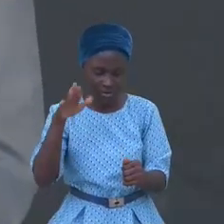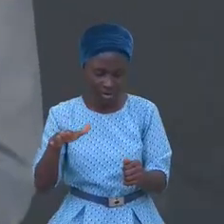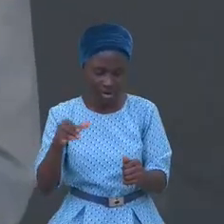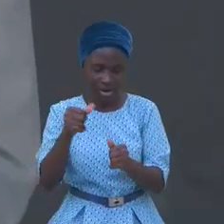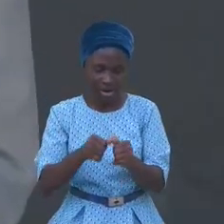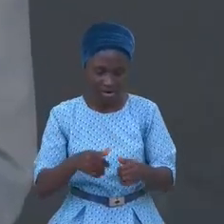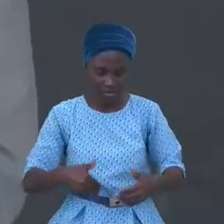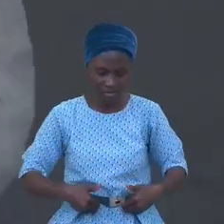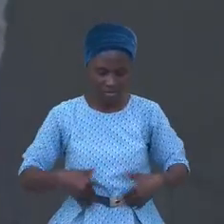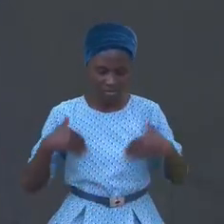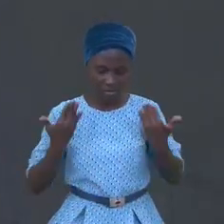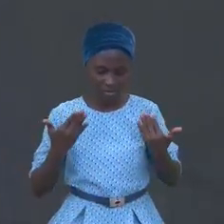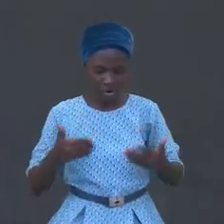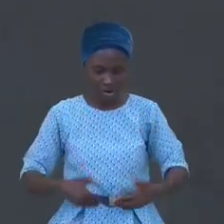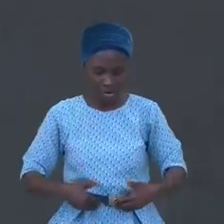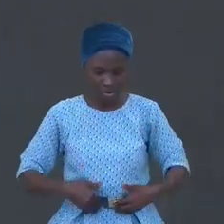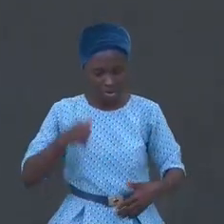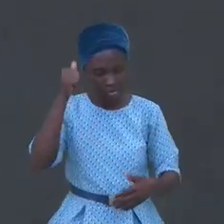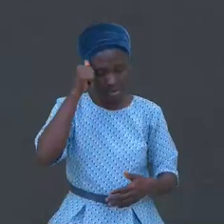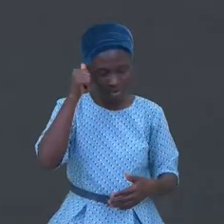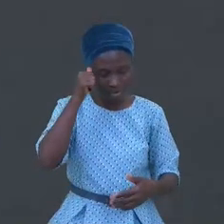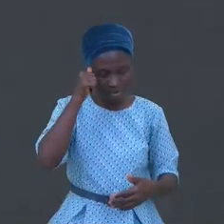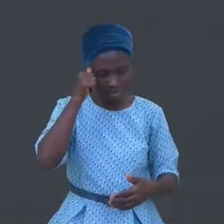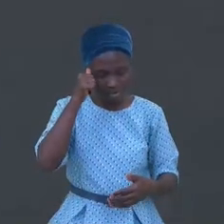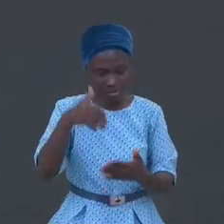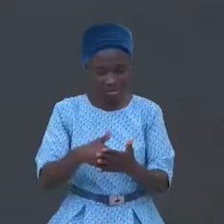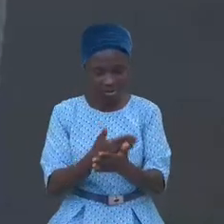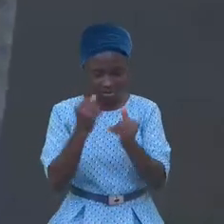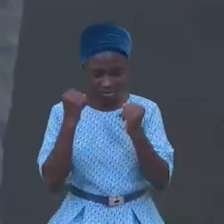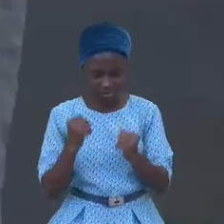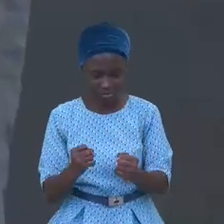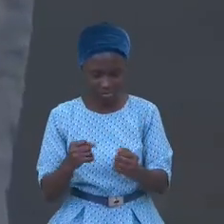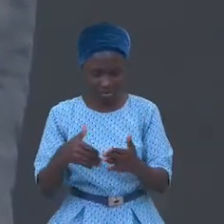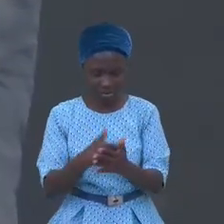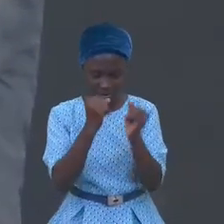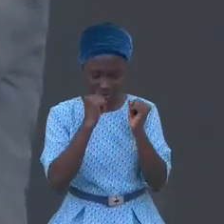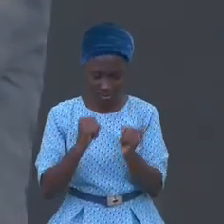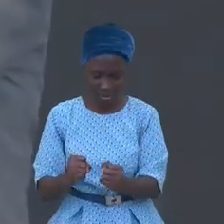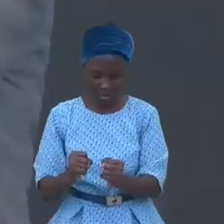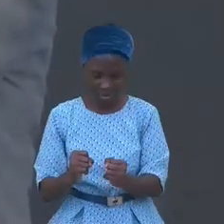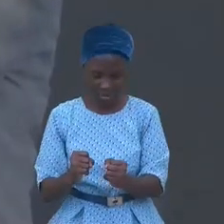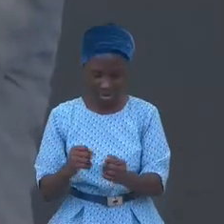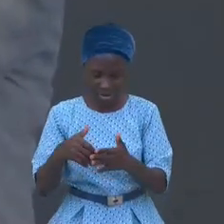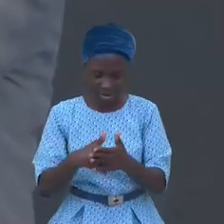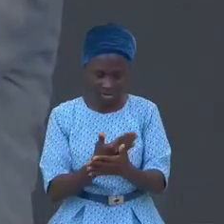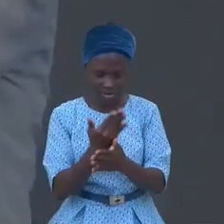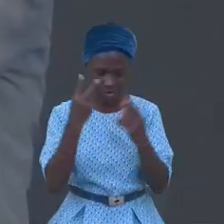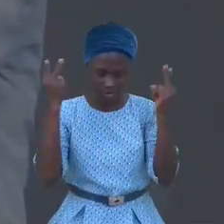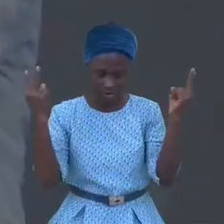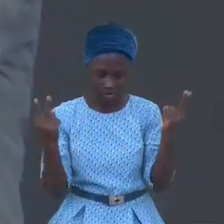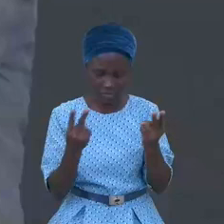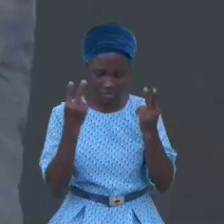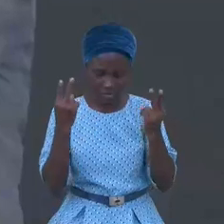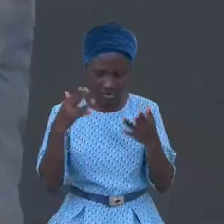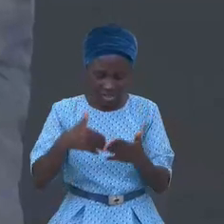chaque jeune adulte, une nouvelle force, une nouvelle puissance, une nouvelle victoire,